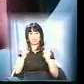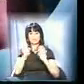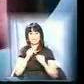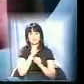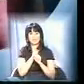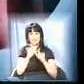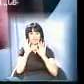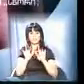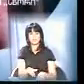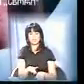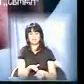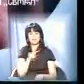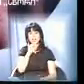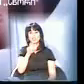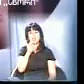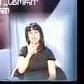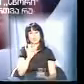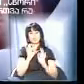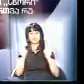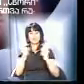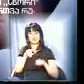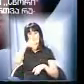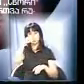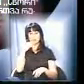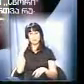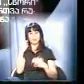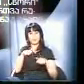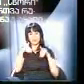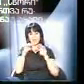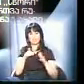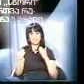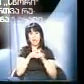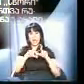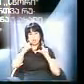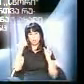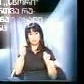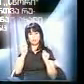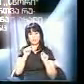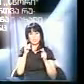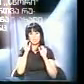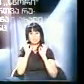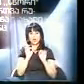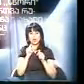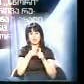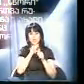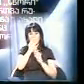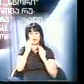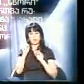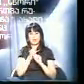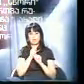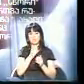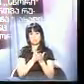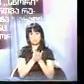განცხადებაზე დაყრდნობით ავრცელებენ. ლეონარდ იაბლონსკის განცხადებით რუსულმა მხარემ გადაწყვიტა ახალ რუქებზე სწორი დასახელებები დაიტანოს.